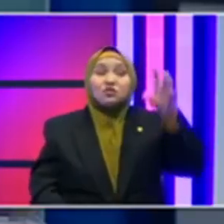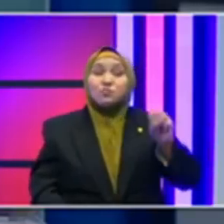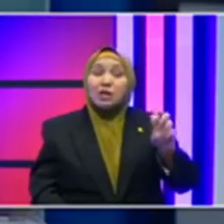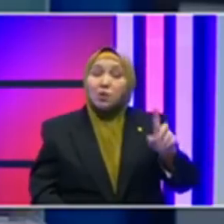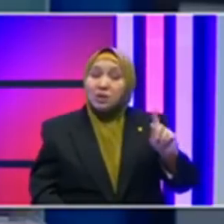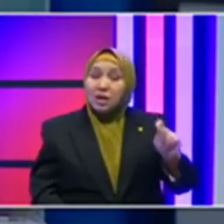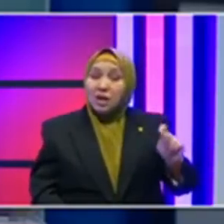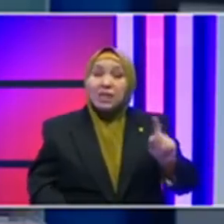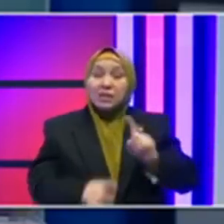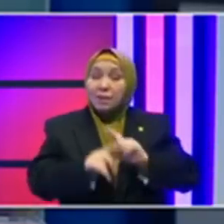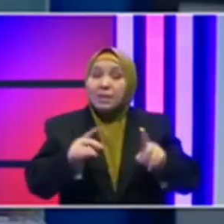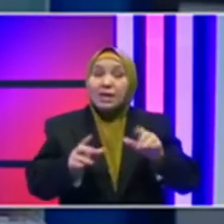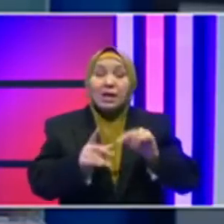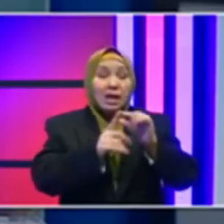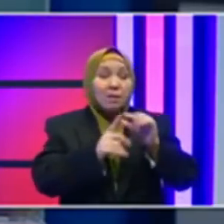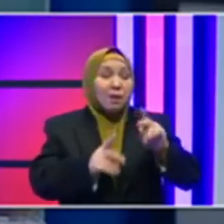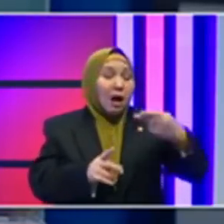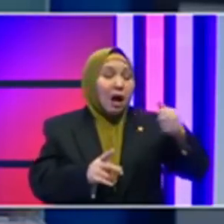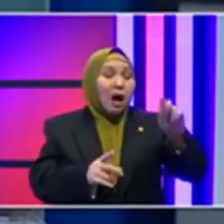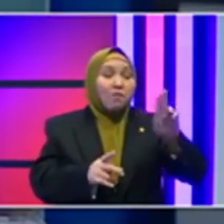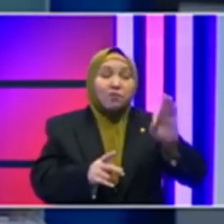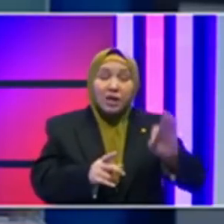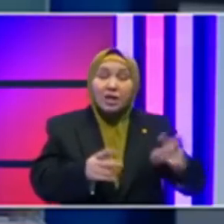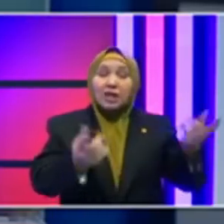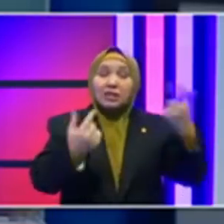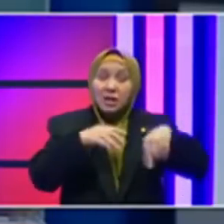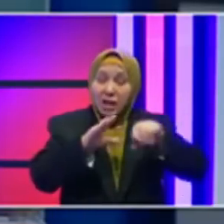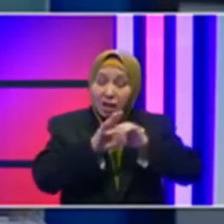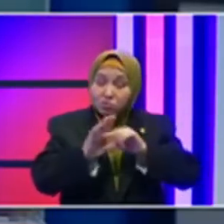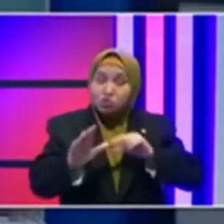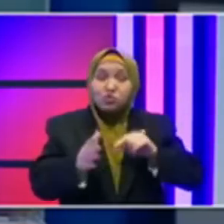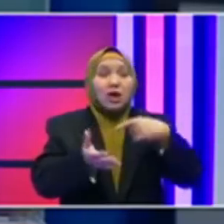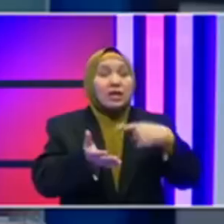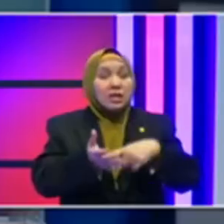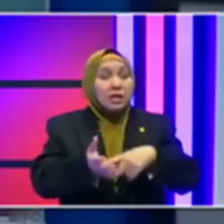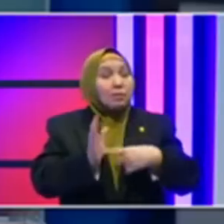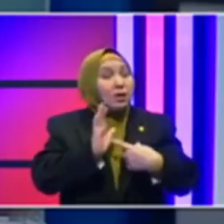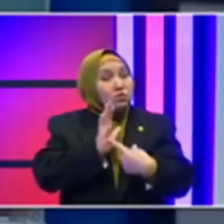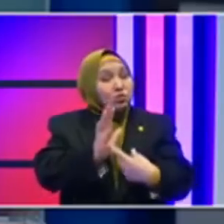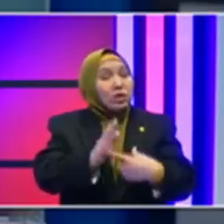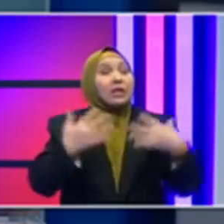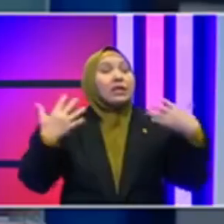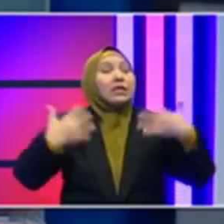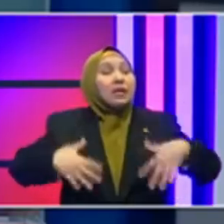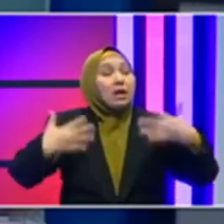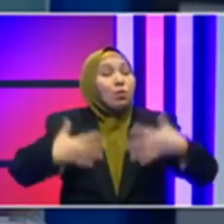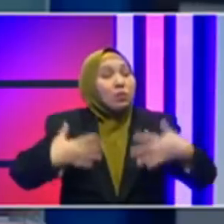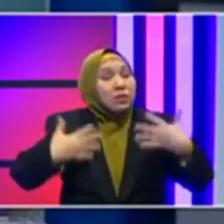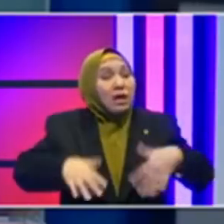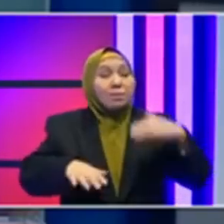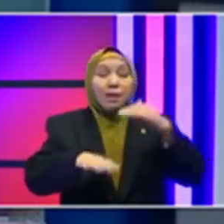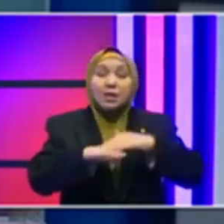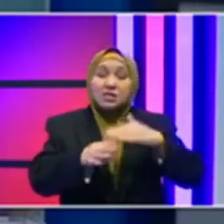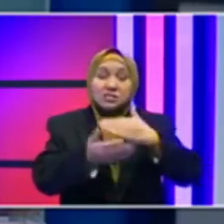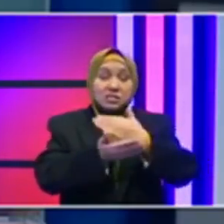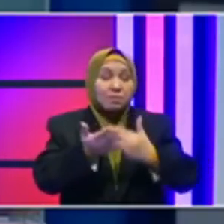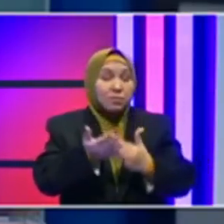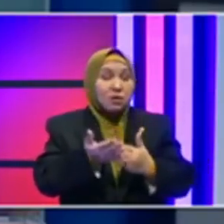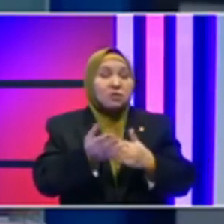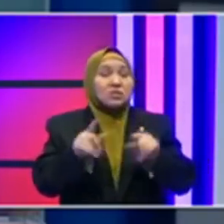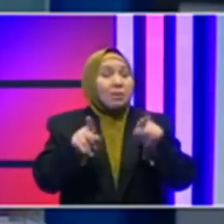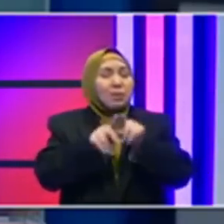tetapi kalimat khauf yang datang di dalam surah ini menunjukkan ketakutan kepada sesuatu seperti